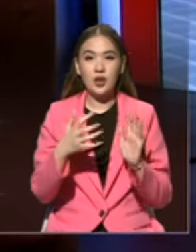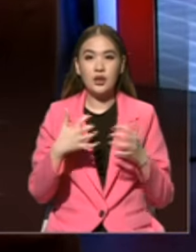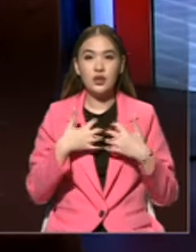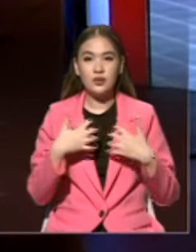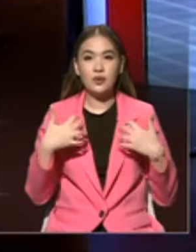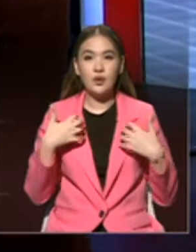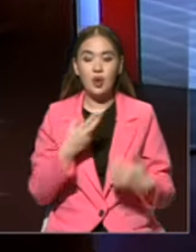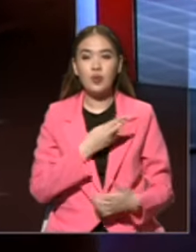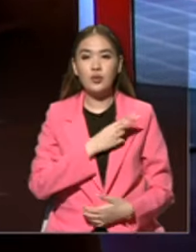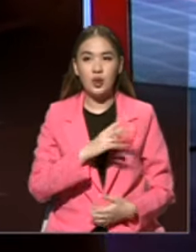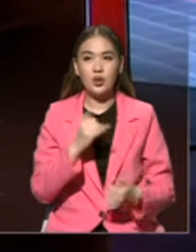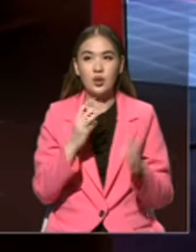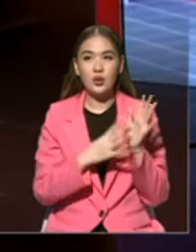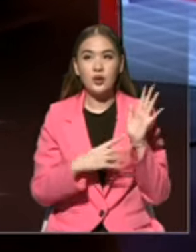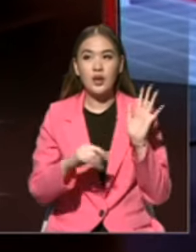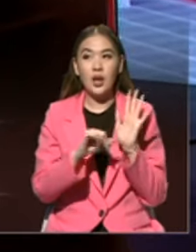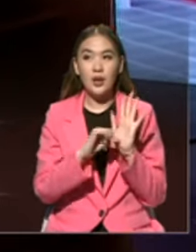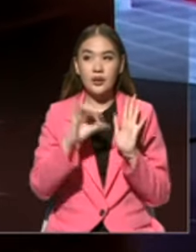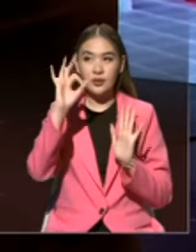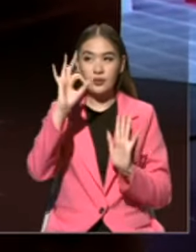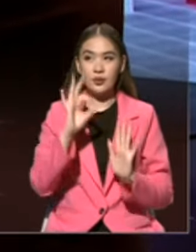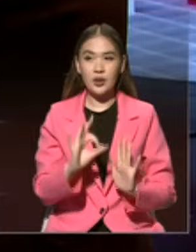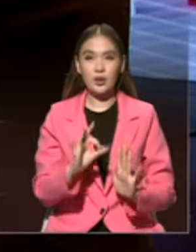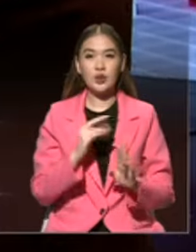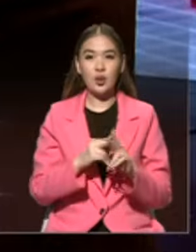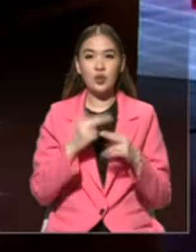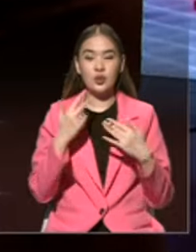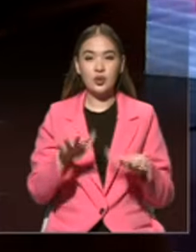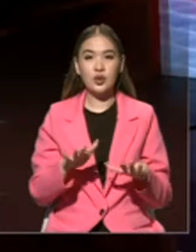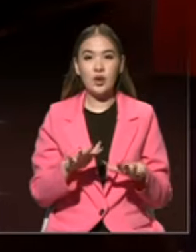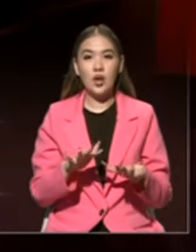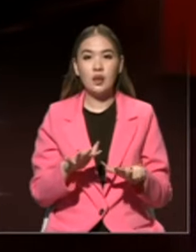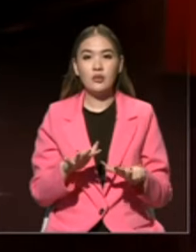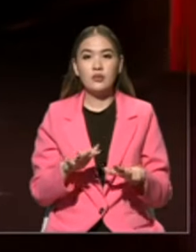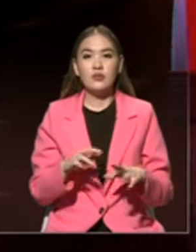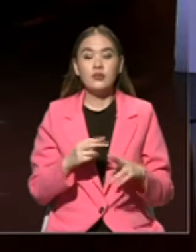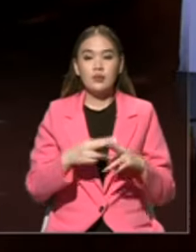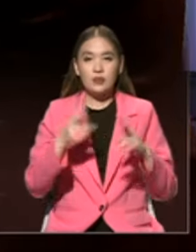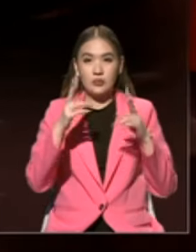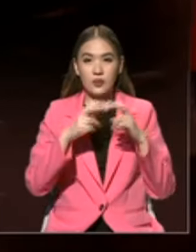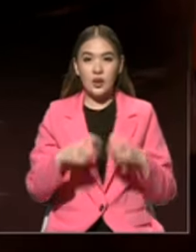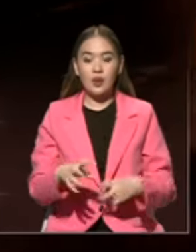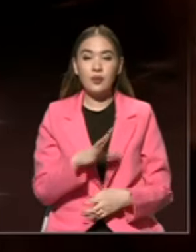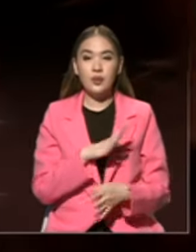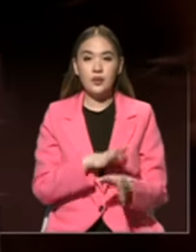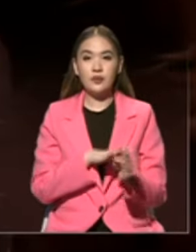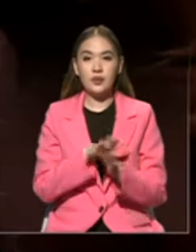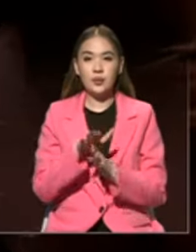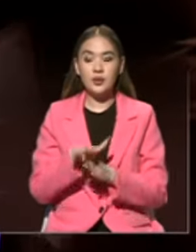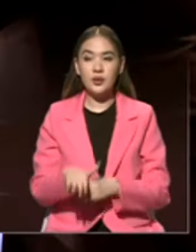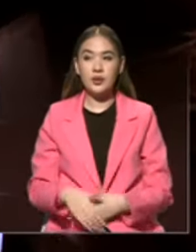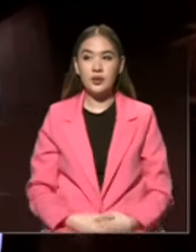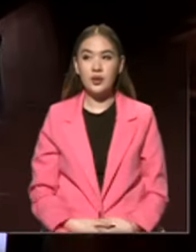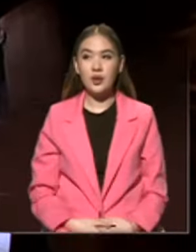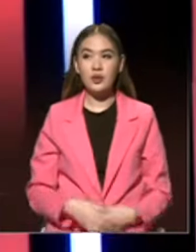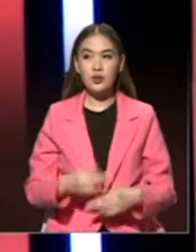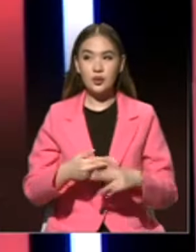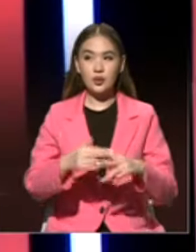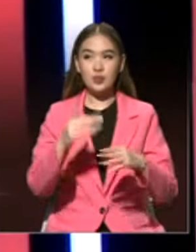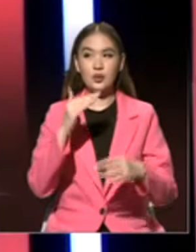өлген қазір 96% утилизация жасалды. Осындай жұмыстар қазір атқарылып жатыр. На